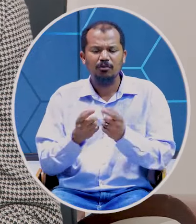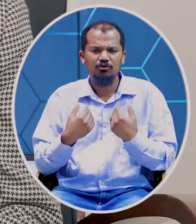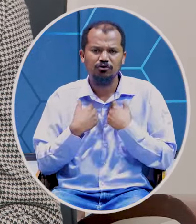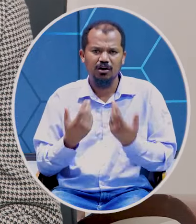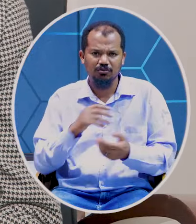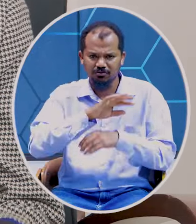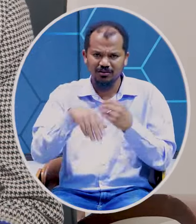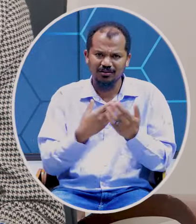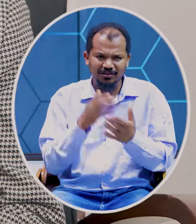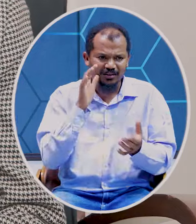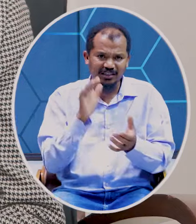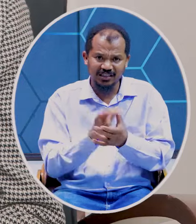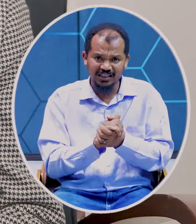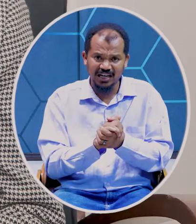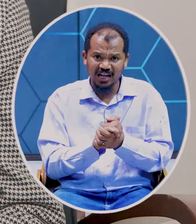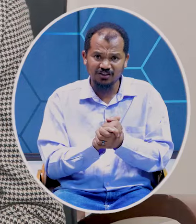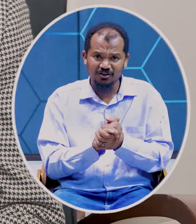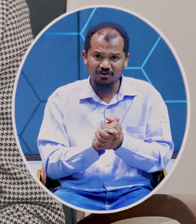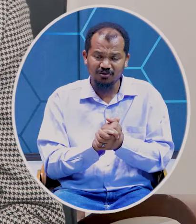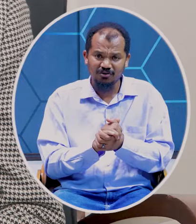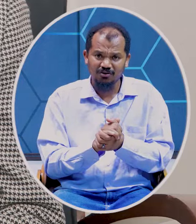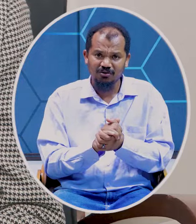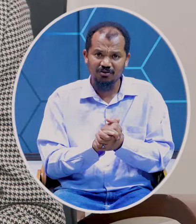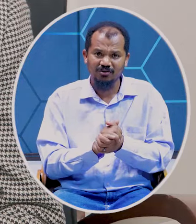ያጋጠሙኝ ያሉ ጠቅላላ ትዳራቸውን የመተው